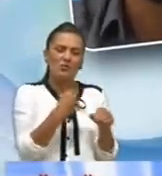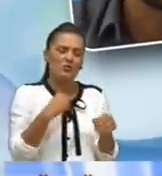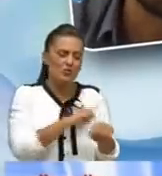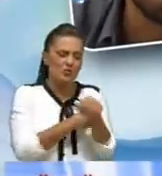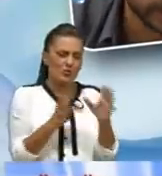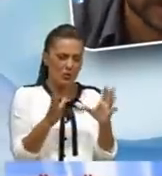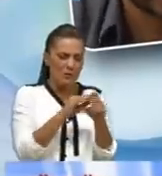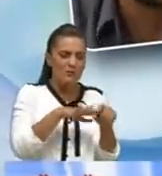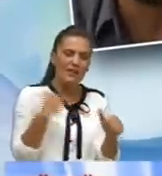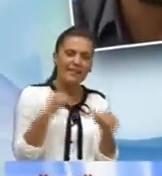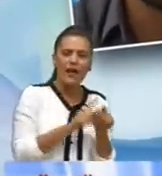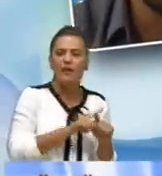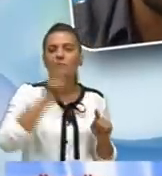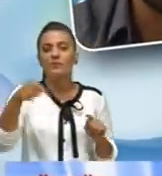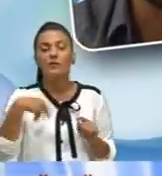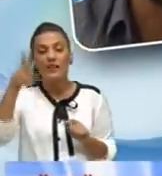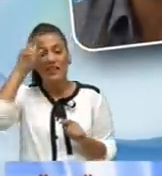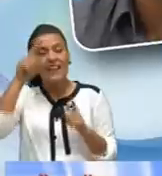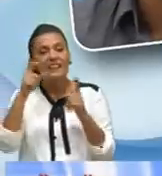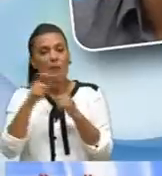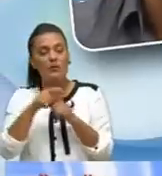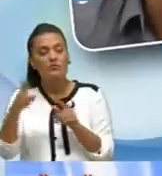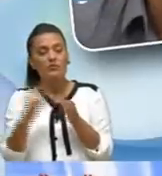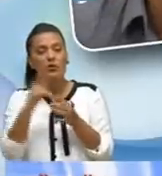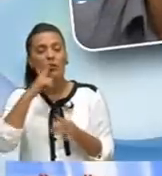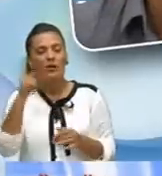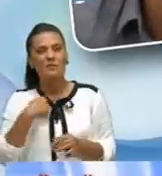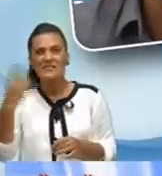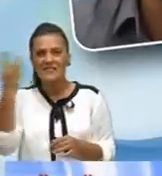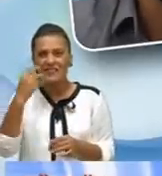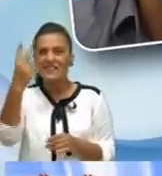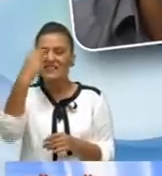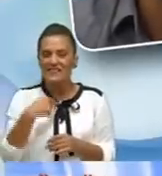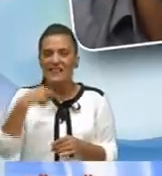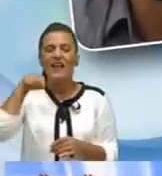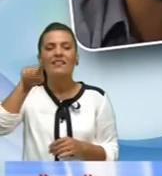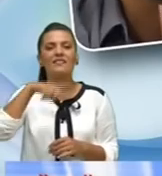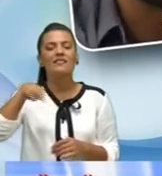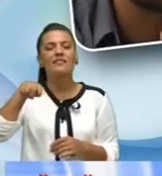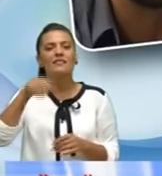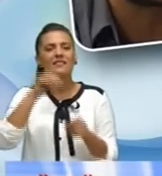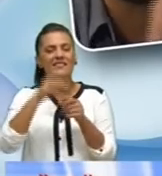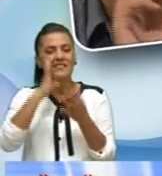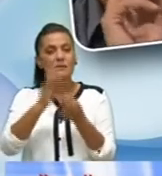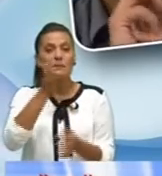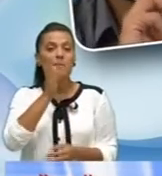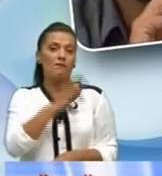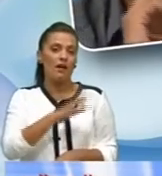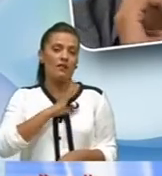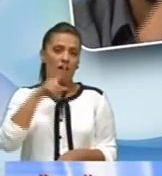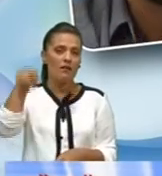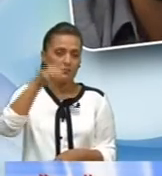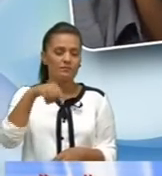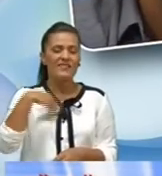toplayayım ve tekrar çıkayım. Şimdi depresyonla ilgili oranları insanların bizi dinleyen, izleyen sevgili izleyenlerin bilmesine fayda var.